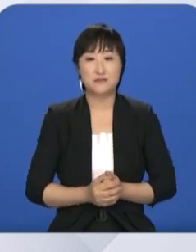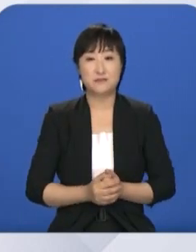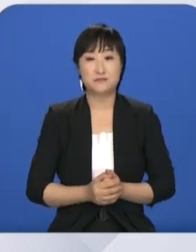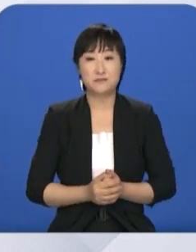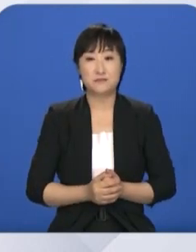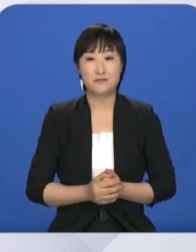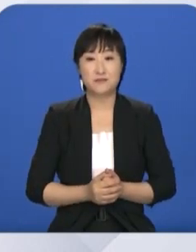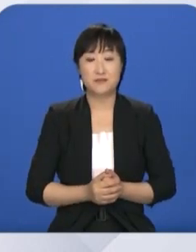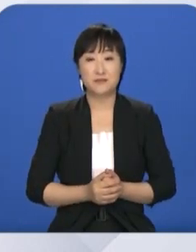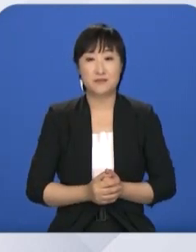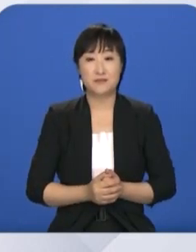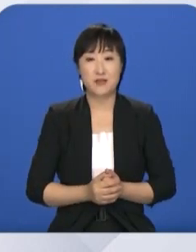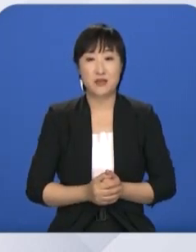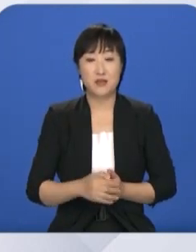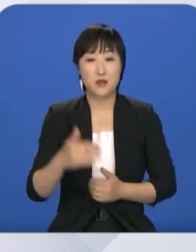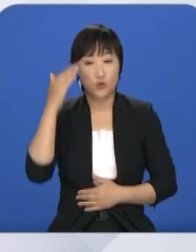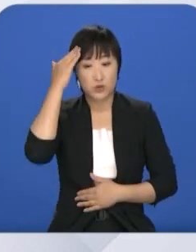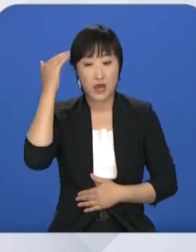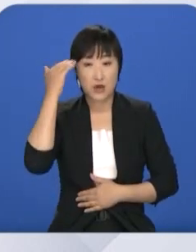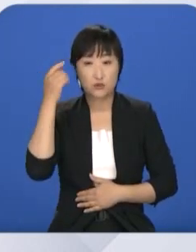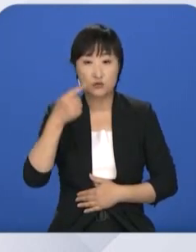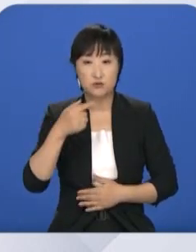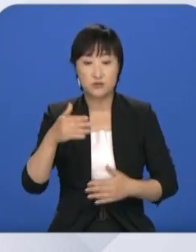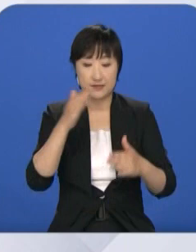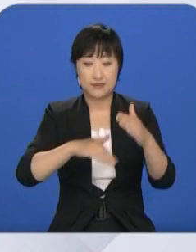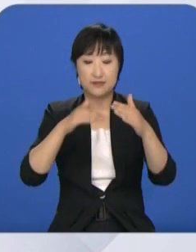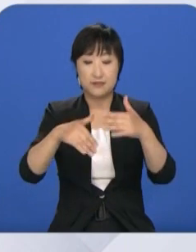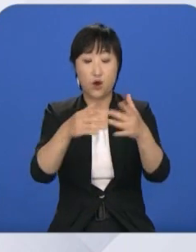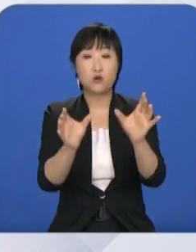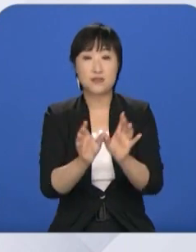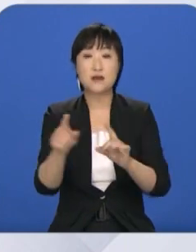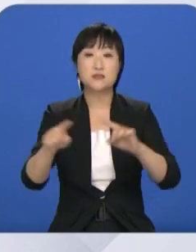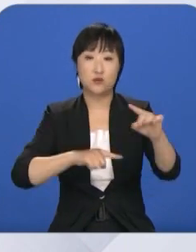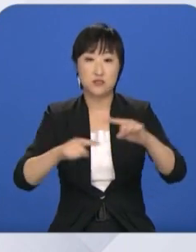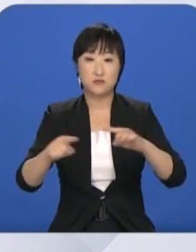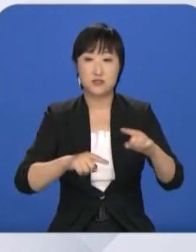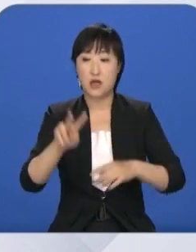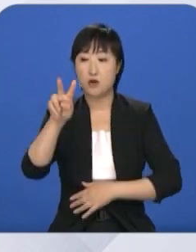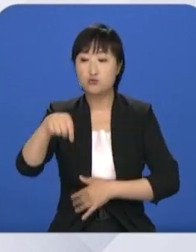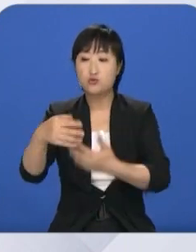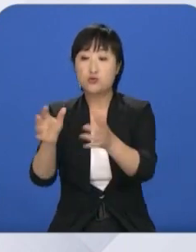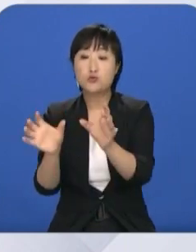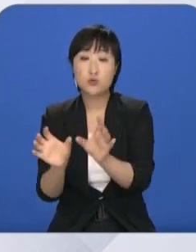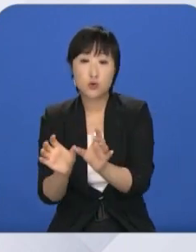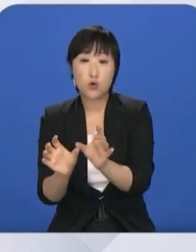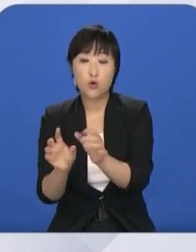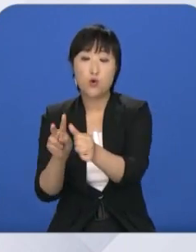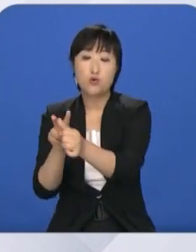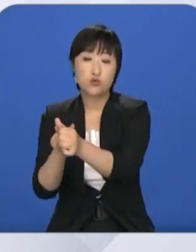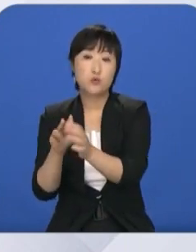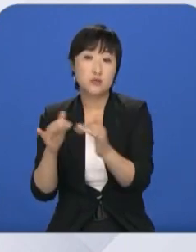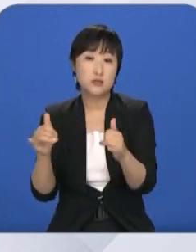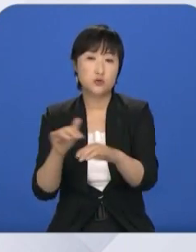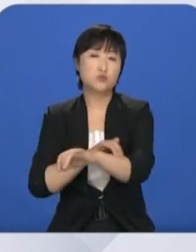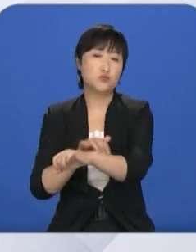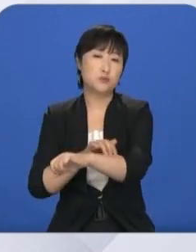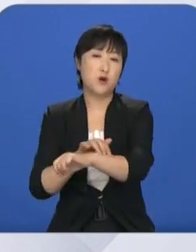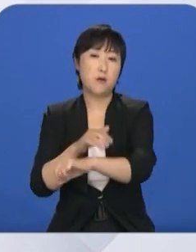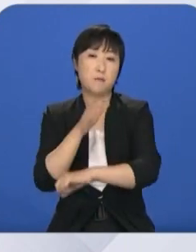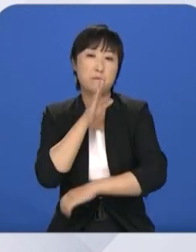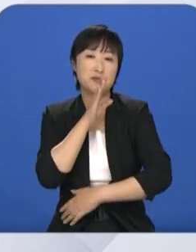그 우리나라는 정당 정치입니다. 정당 정치이기 때문에 뭐 무소속 후보님께서는 좀